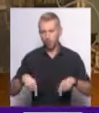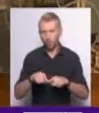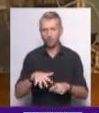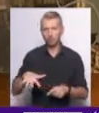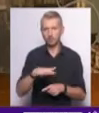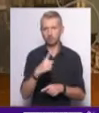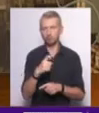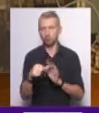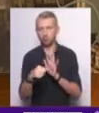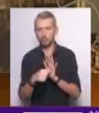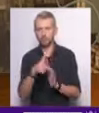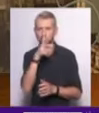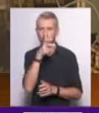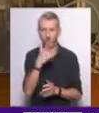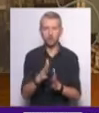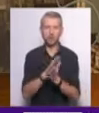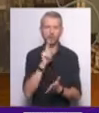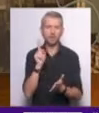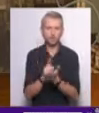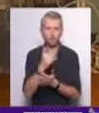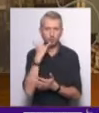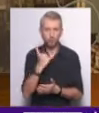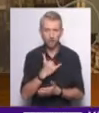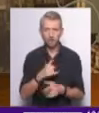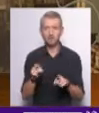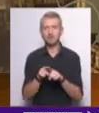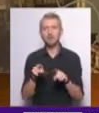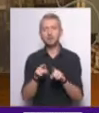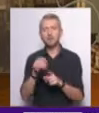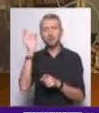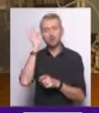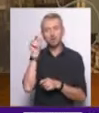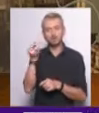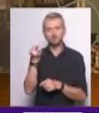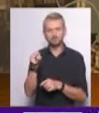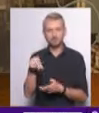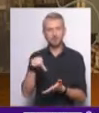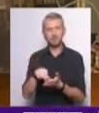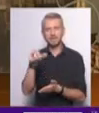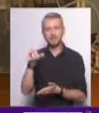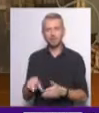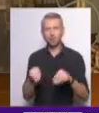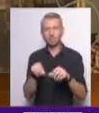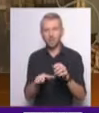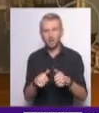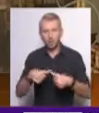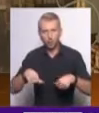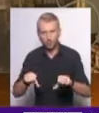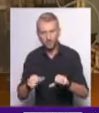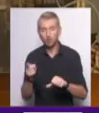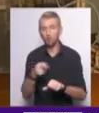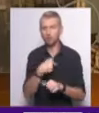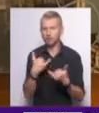номер 106, це Шулявка, обов'язково долучайтеся. І так само нагадаю, пан Володимир Назаренко є представником земельної комісії. Саме тому ми сьогодні